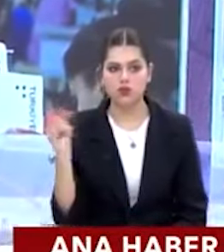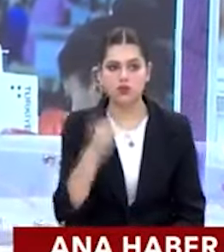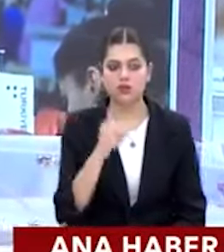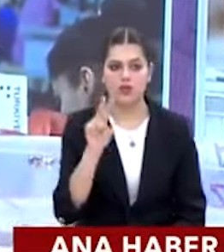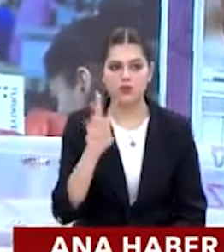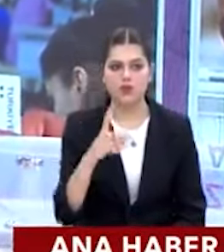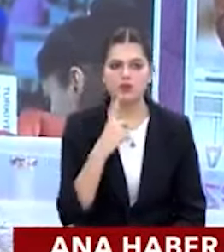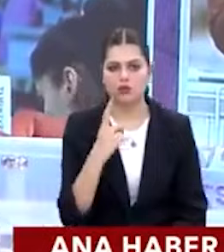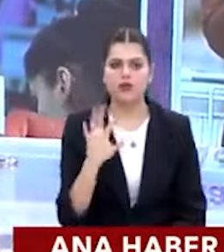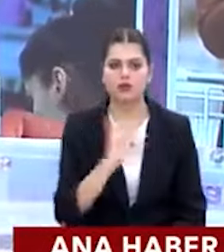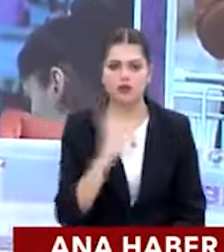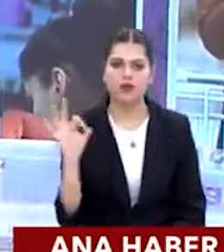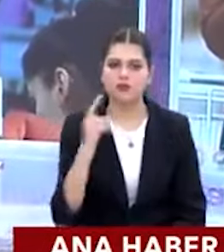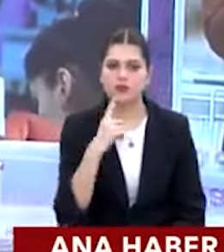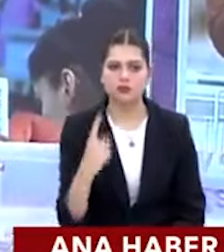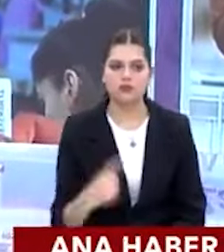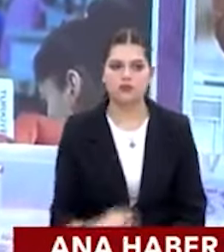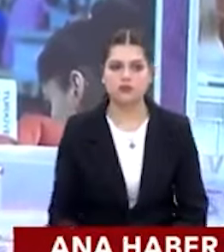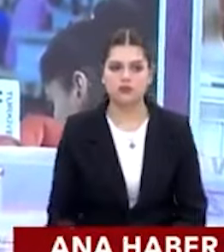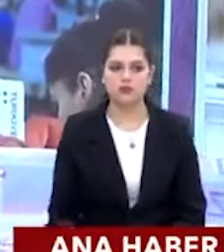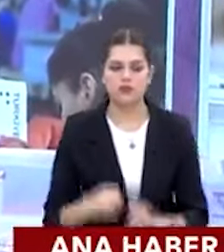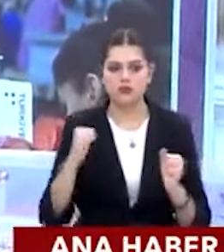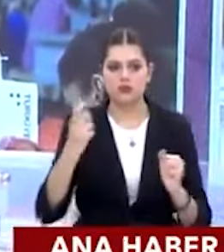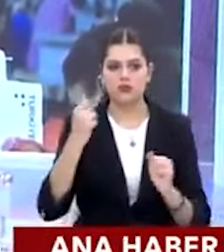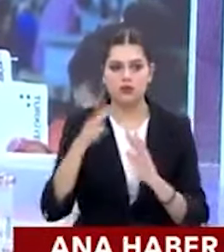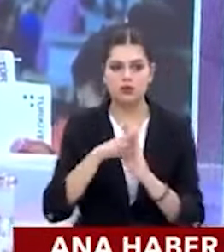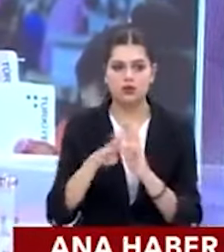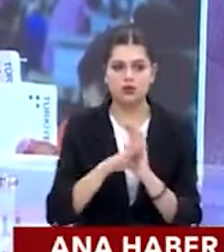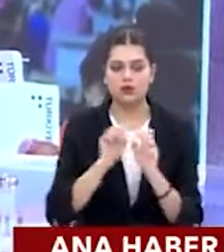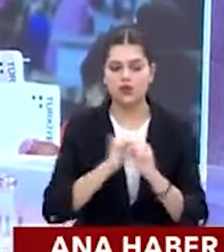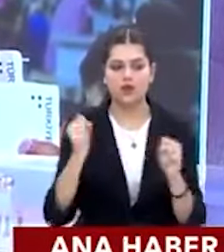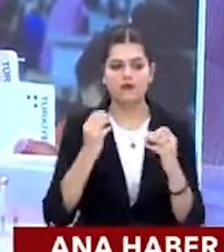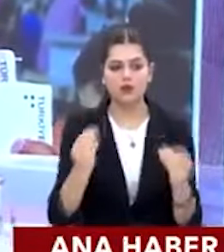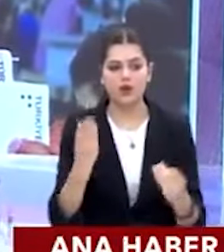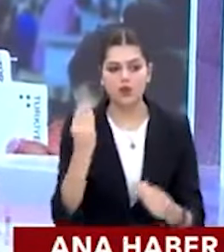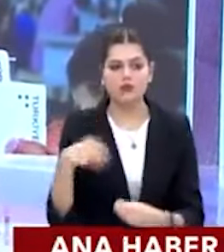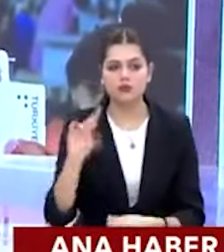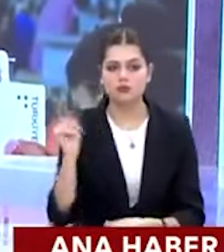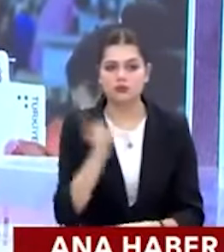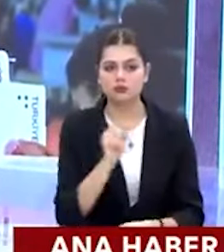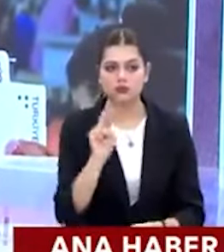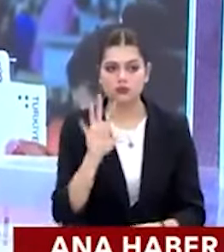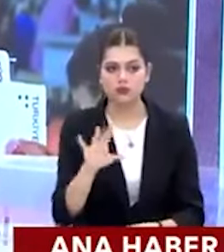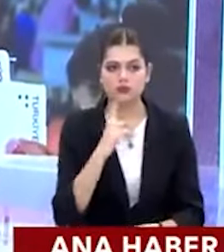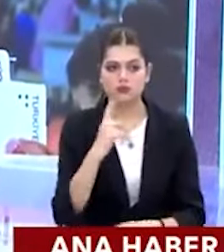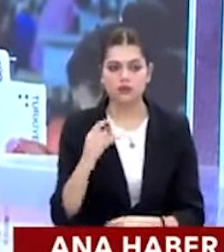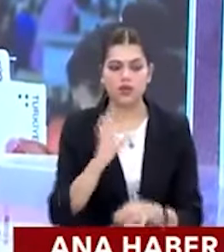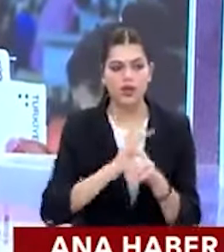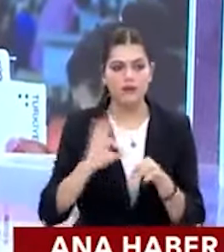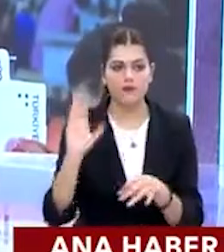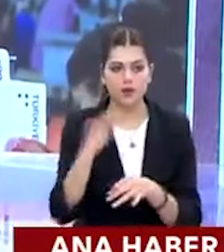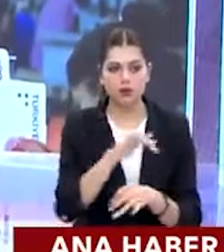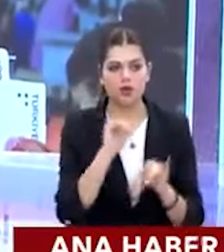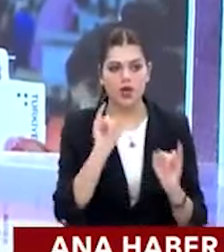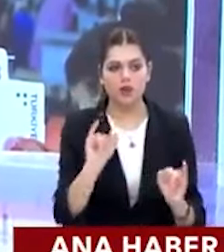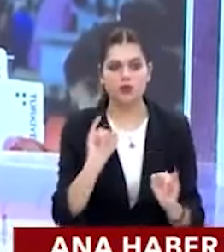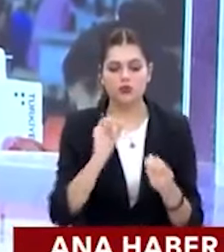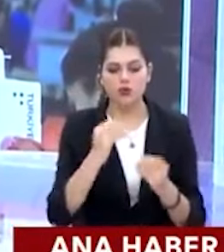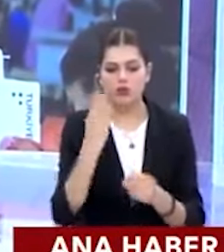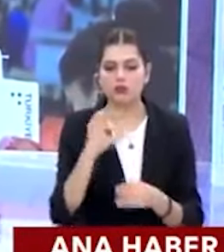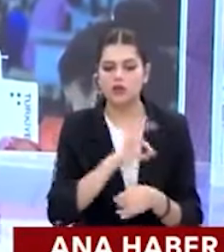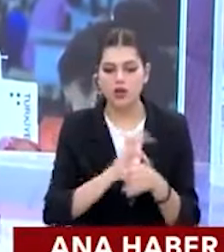%25 diyor, bizim için uygundur diyor. Bizim sıkı para politikamıza zarar vermez diyor %25'lik artış. Aynı zamanda enflasyonu da tetiklemez